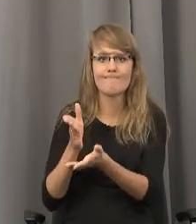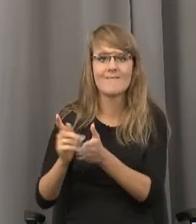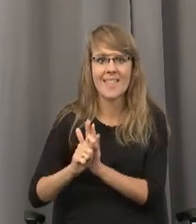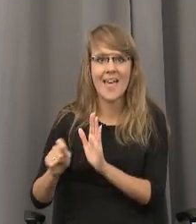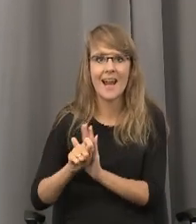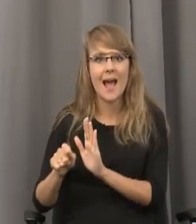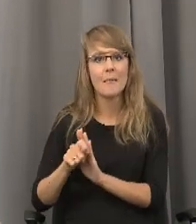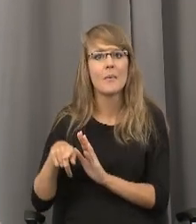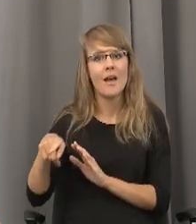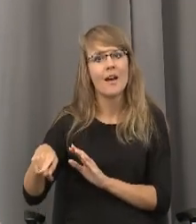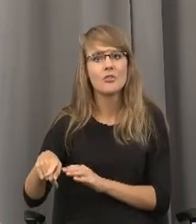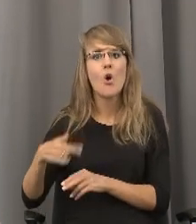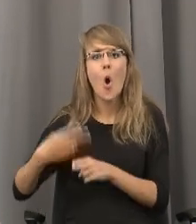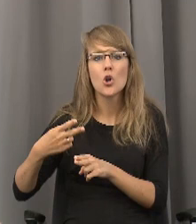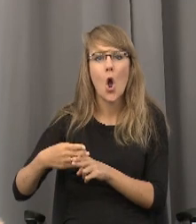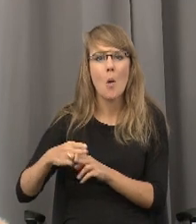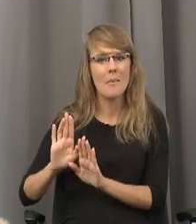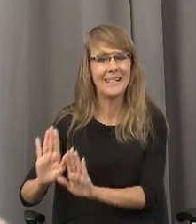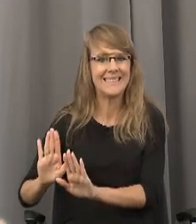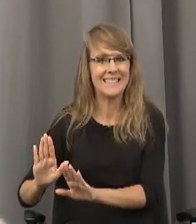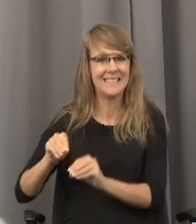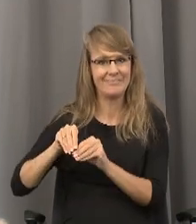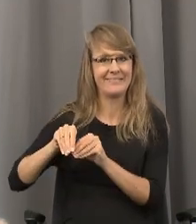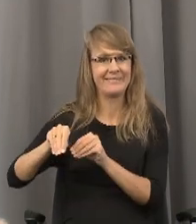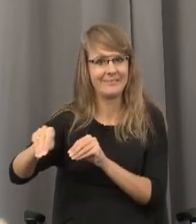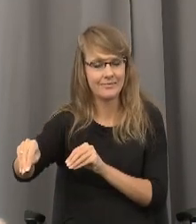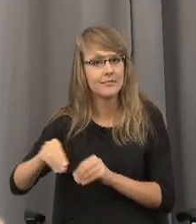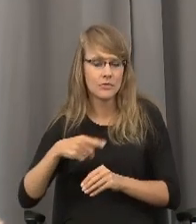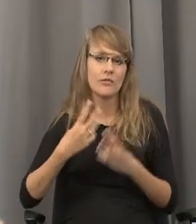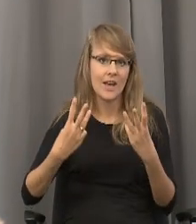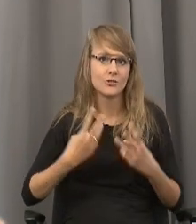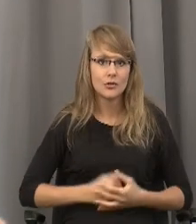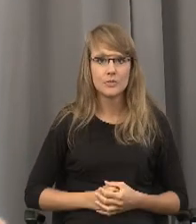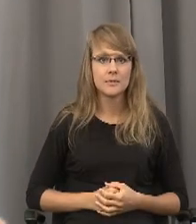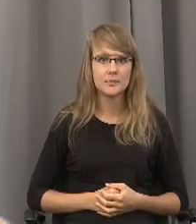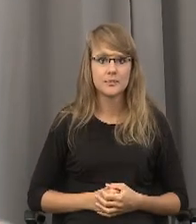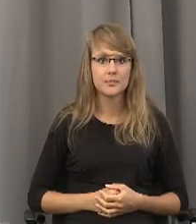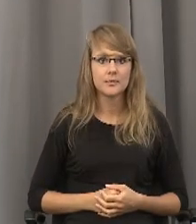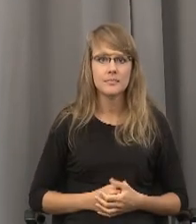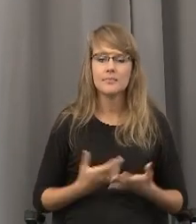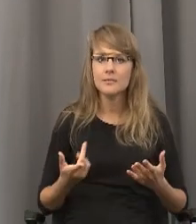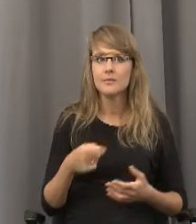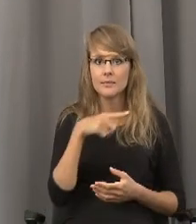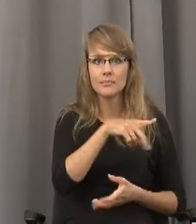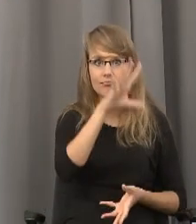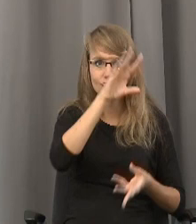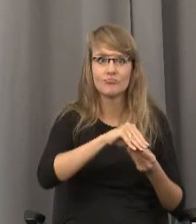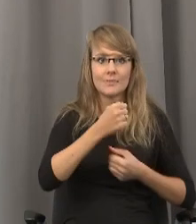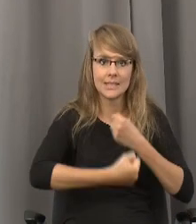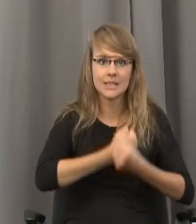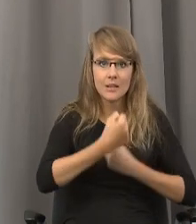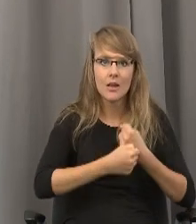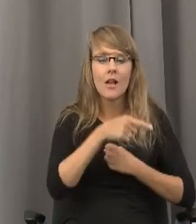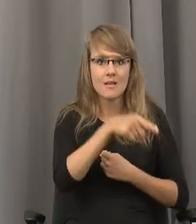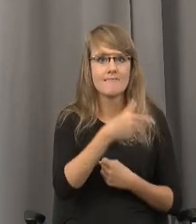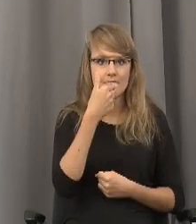uzależnienia pacjentów od opiekunów, nie muszę nawet wspominać. Wspomniane wyżej działania powinny przynieść nie tylko